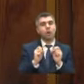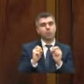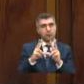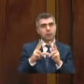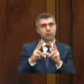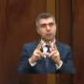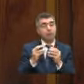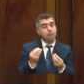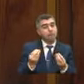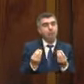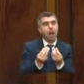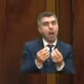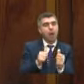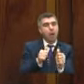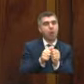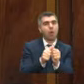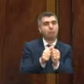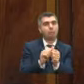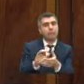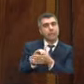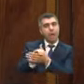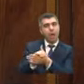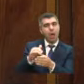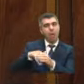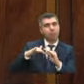وحققناه معاً بتعاون مع المؤسسة التشريعية أيضاً.